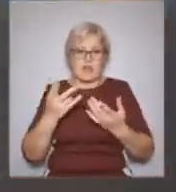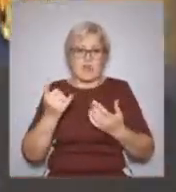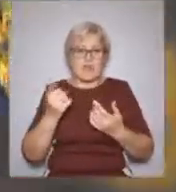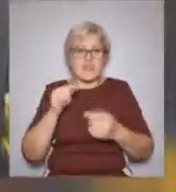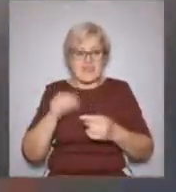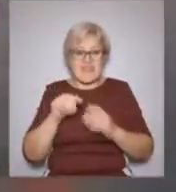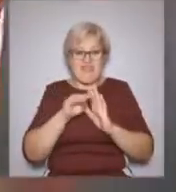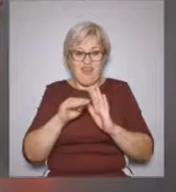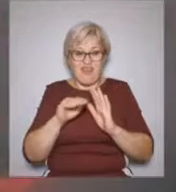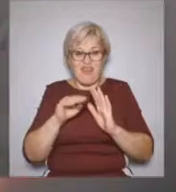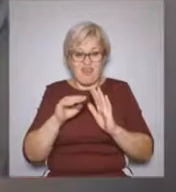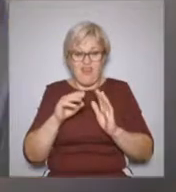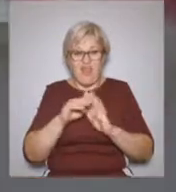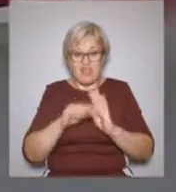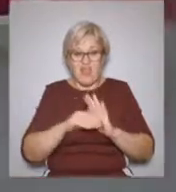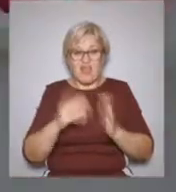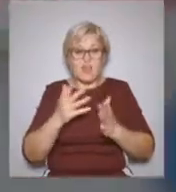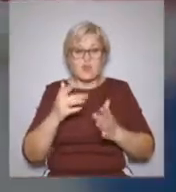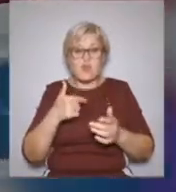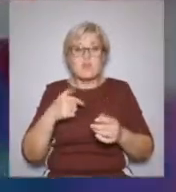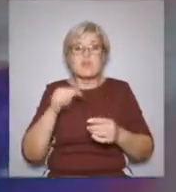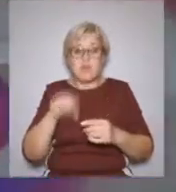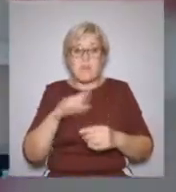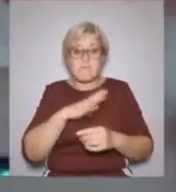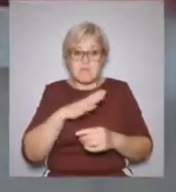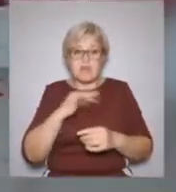которые при до были там три четыре канала